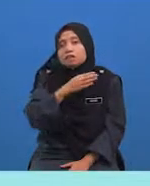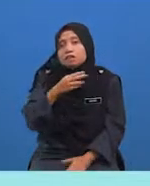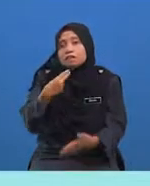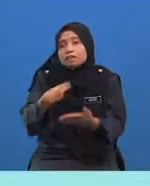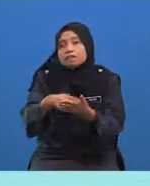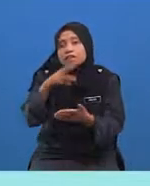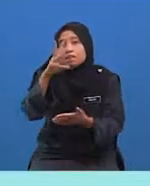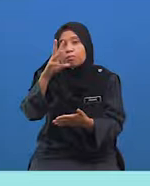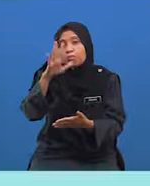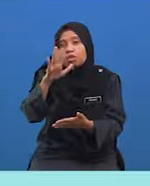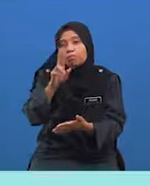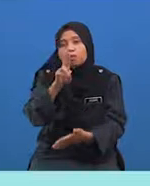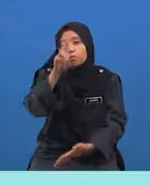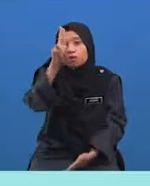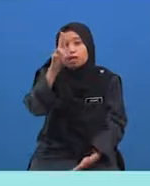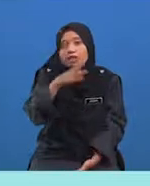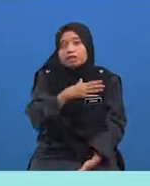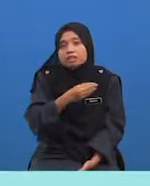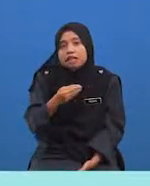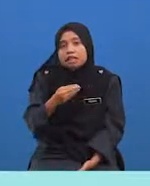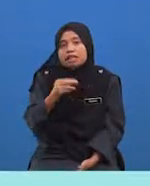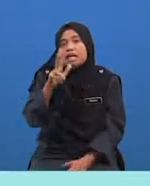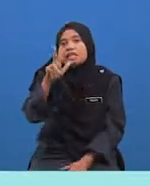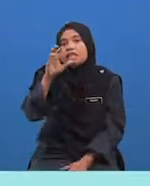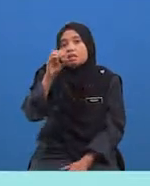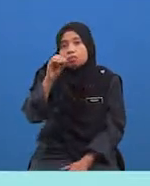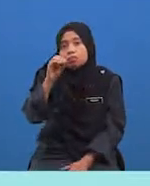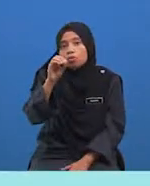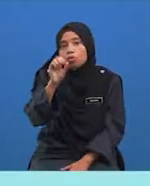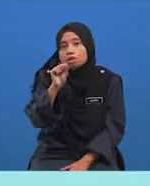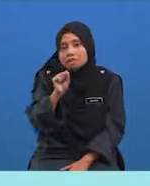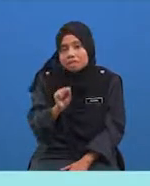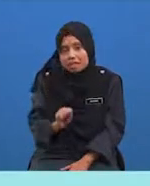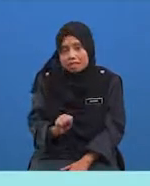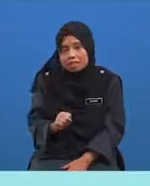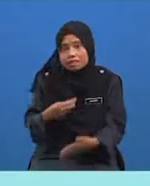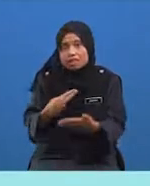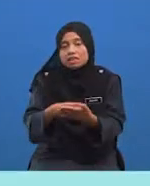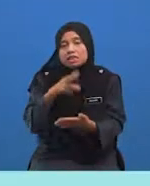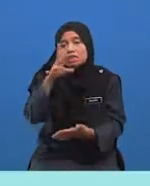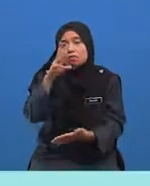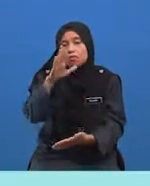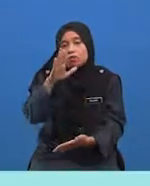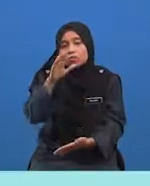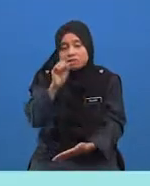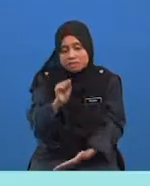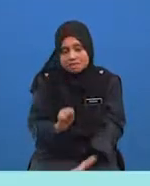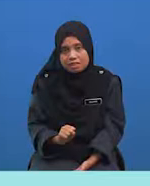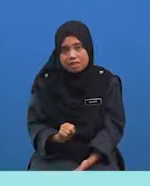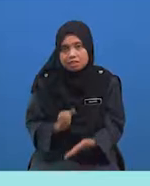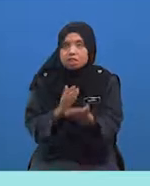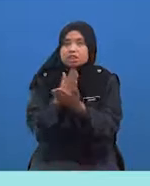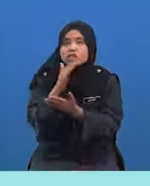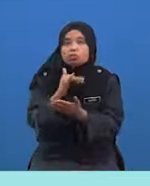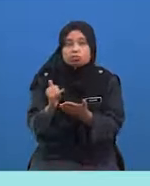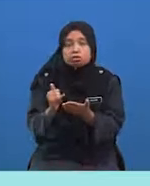hingga 65 darjah utara dan 30 darjah selatan hingga 65 darjah selatan.